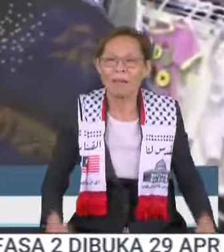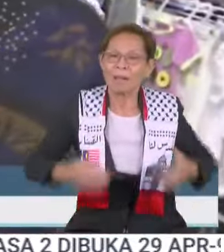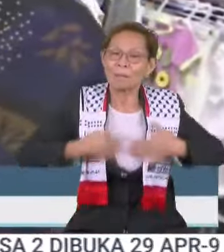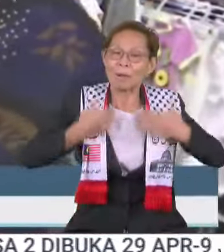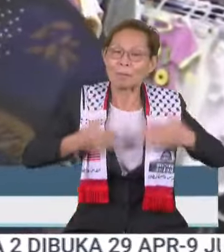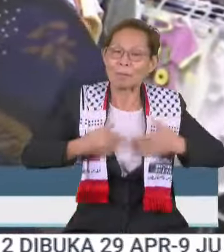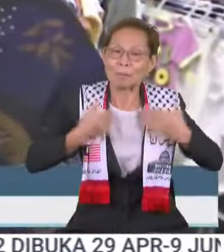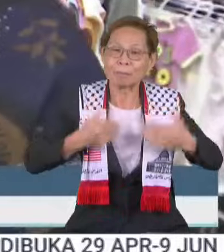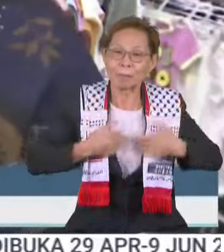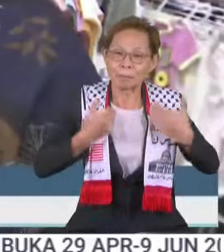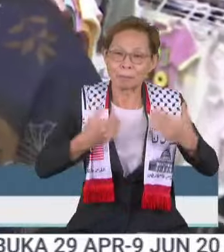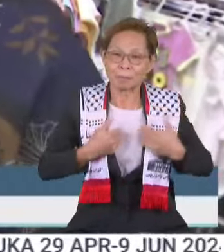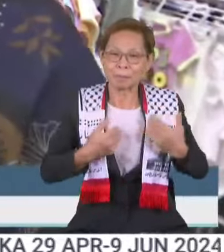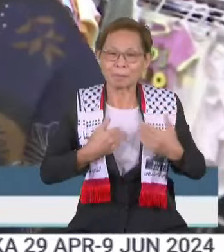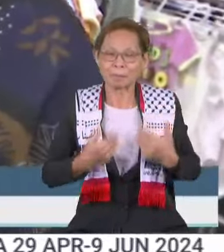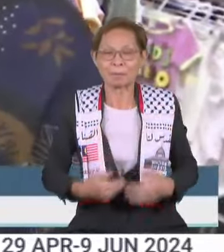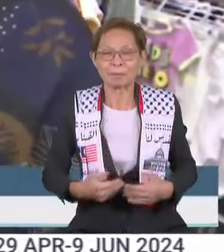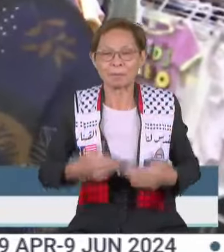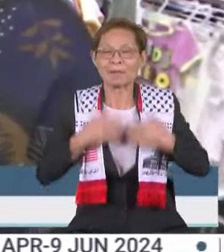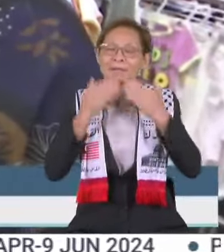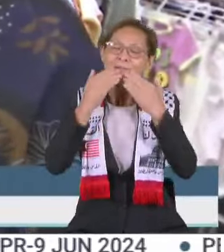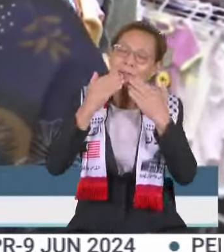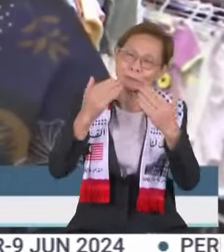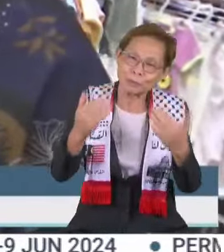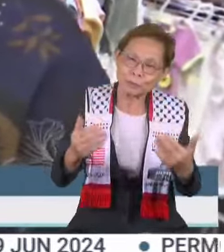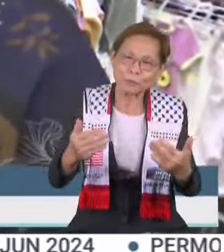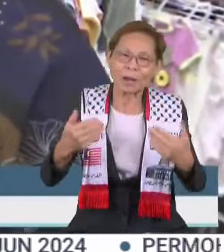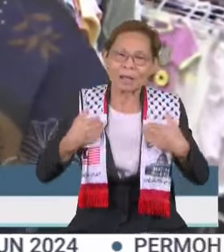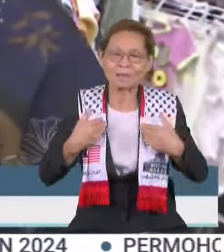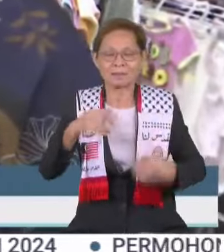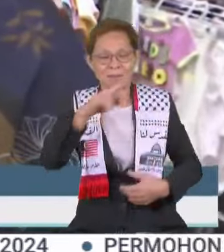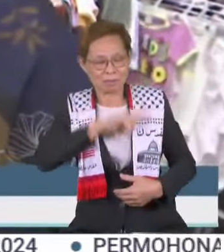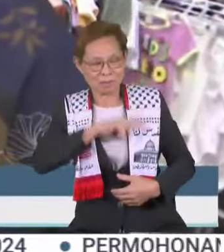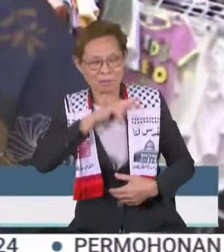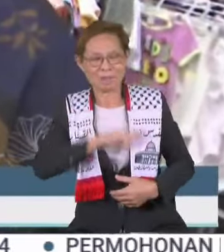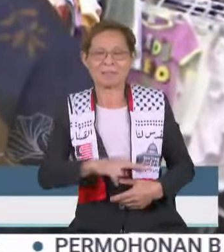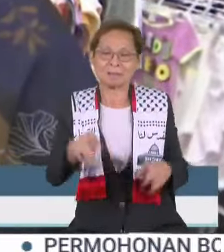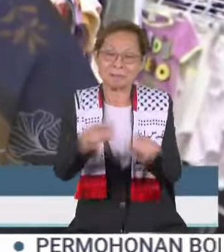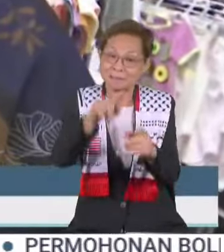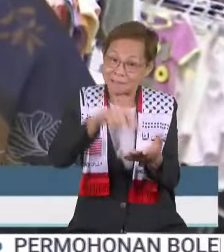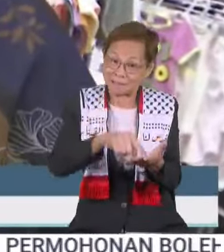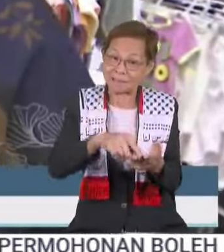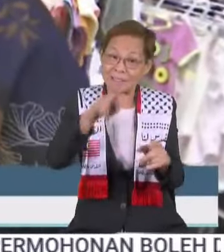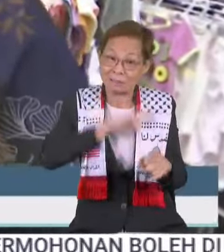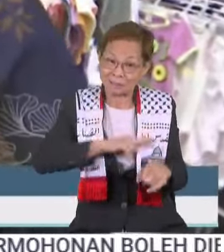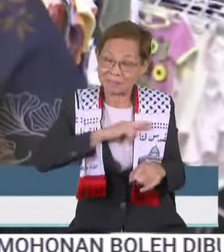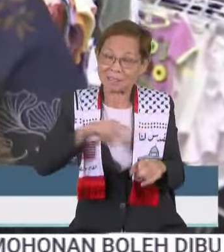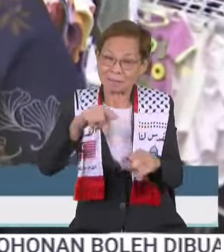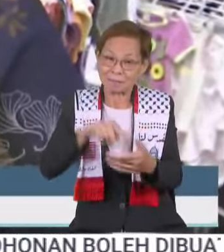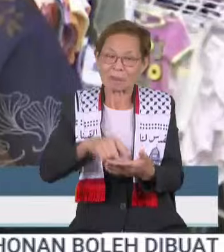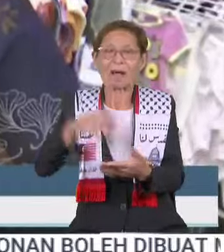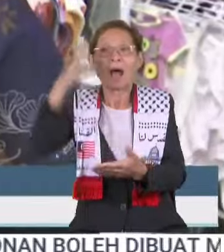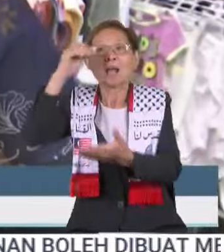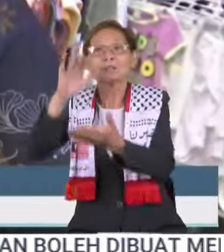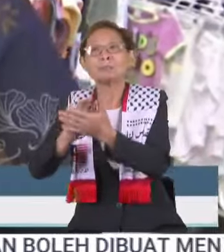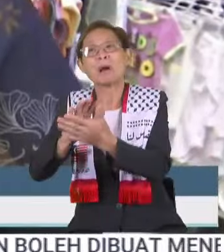Gembira, senang hati, syukur bilang ada rezeki. Macam ini saya lelaki je yang